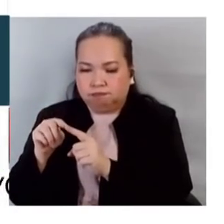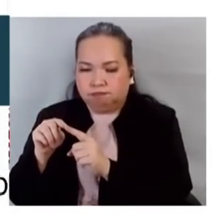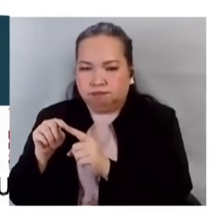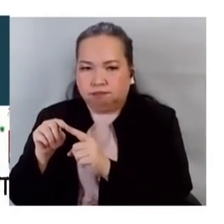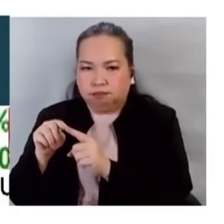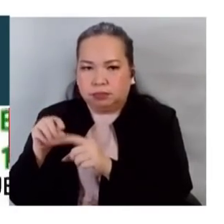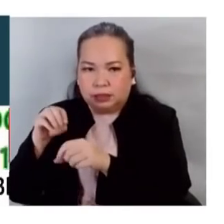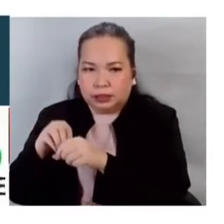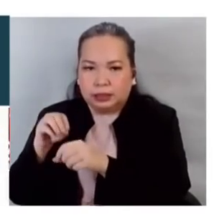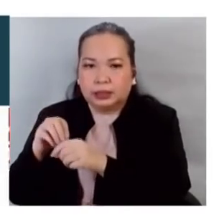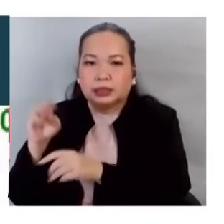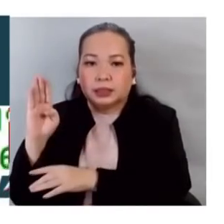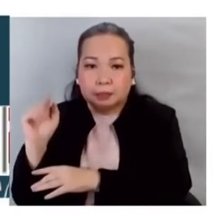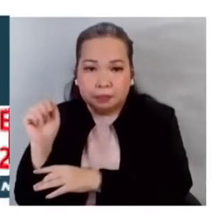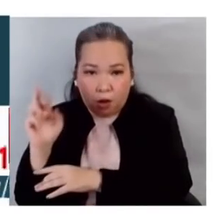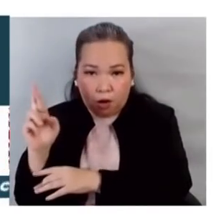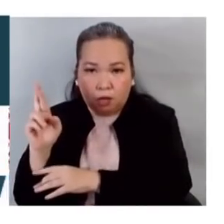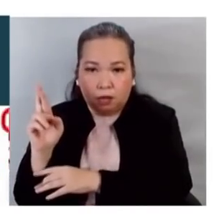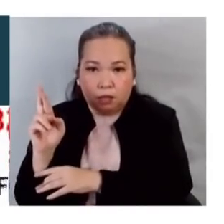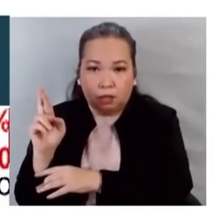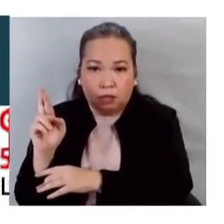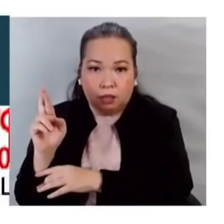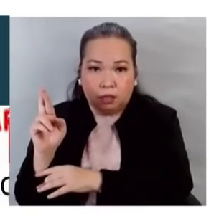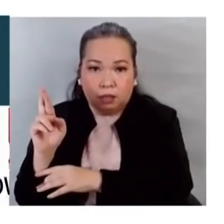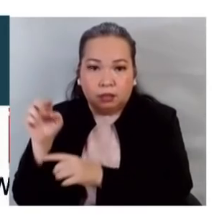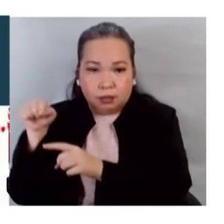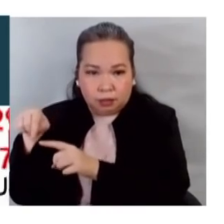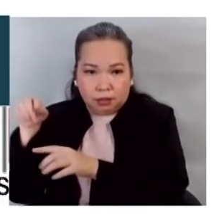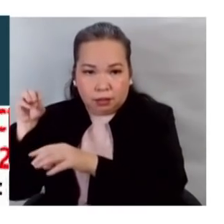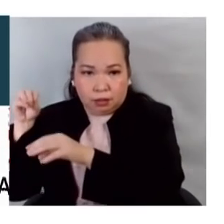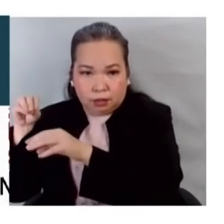isang bar. Hindi pa yun yung party? Yes.